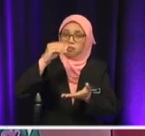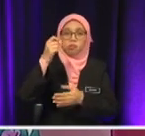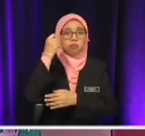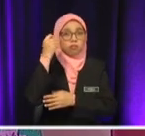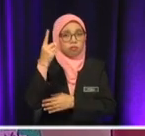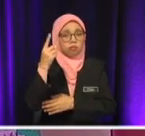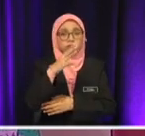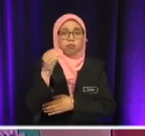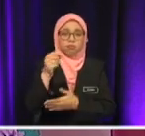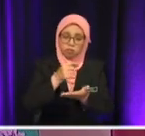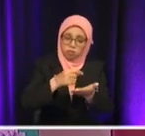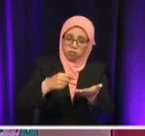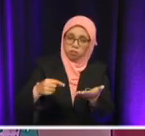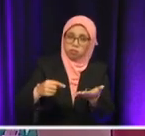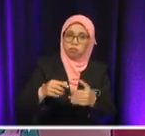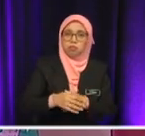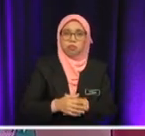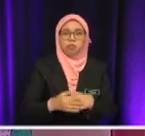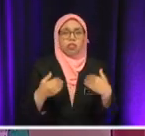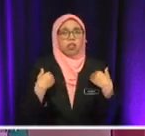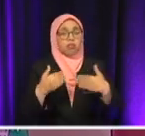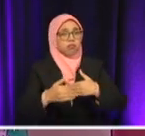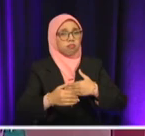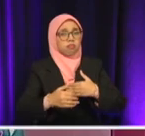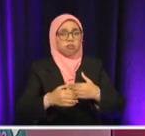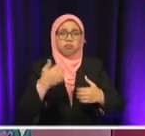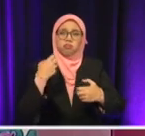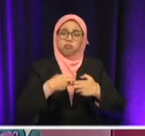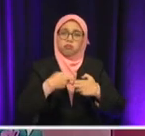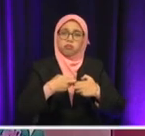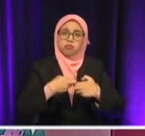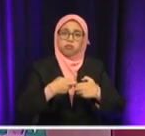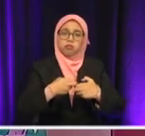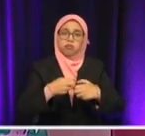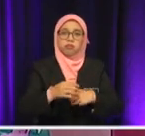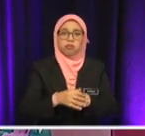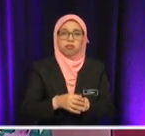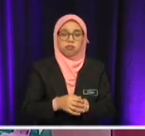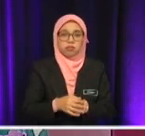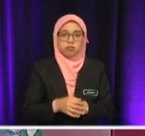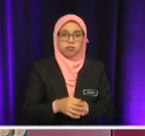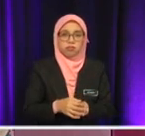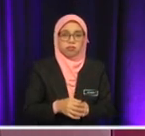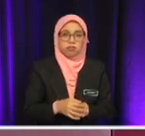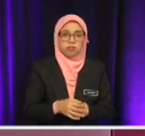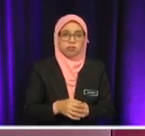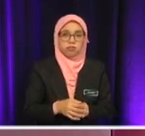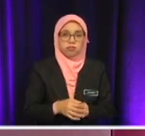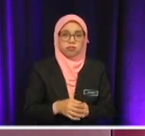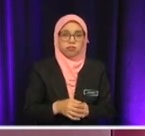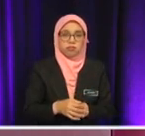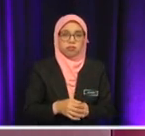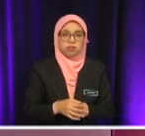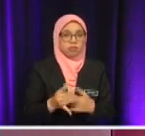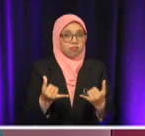menulis nota muzik. Jadi ada kesukarannya di situ berbanding dengan bermain dengan alat perkusi. Okey? Baik,